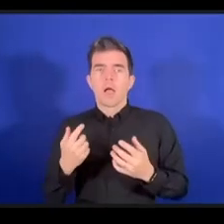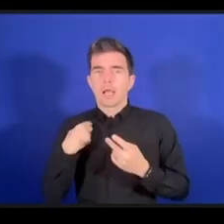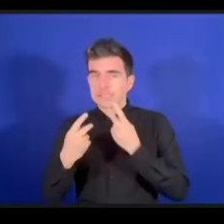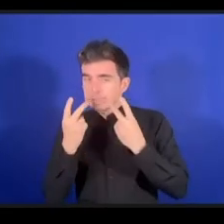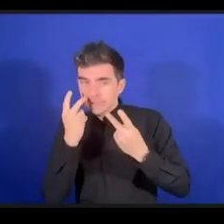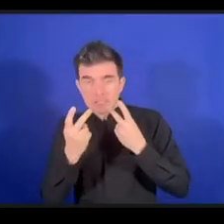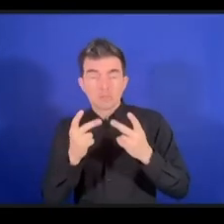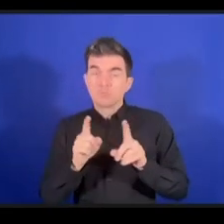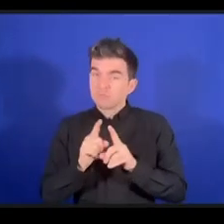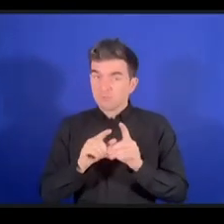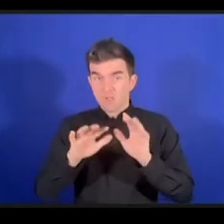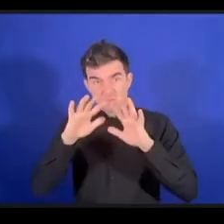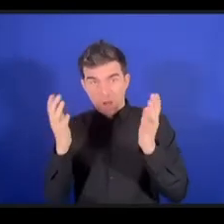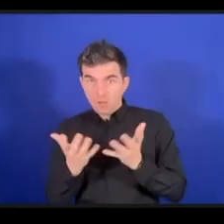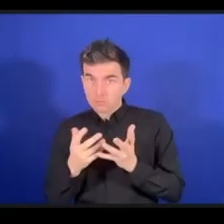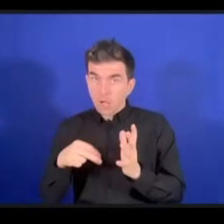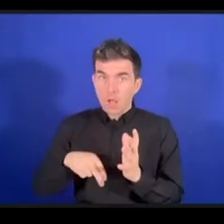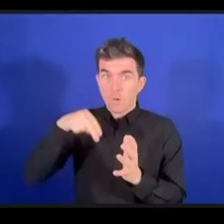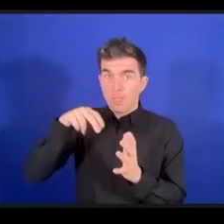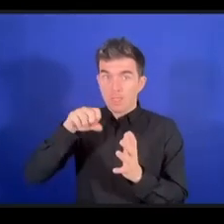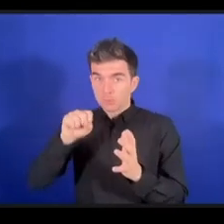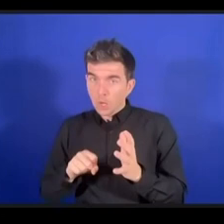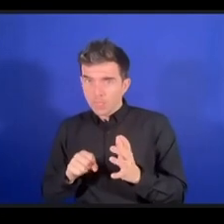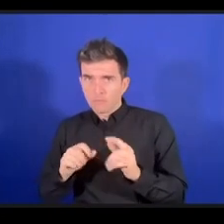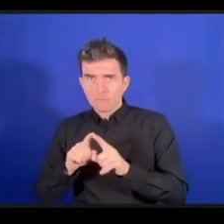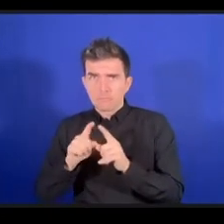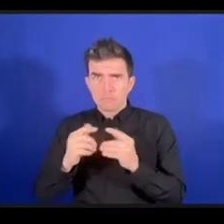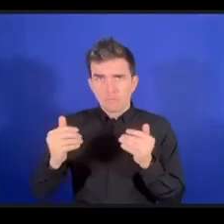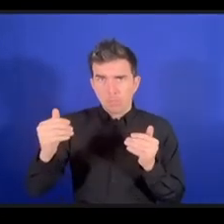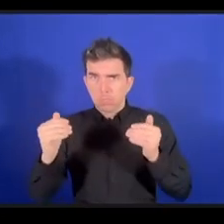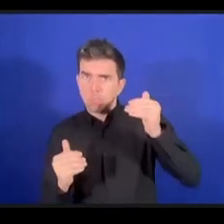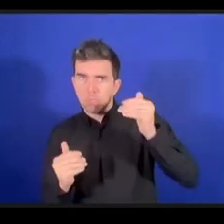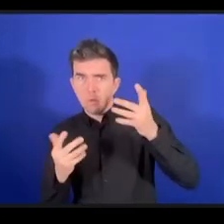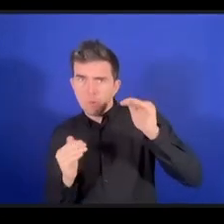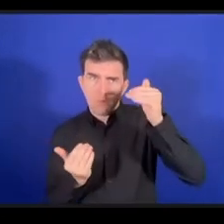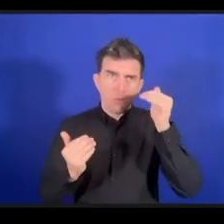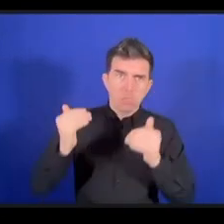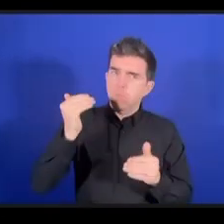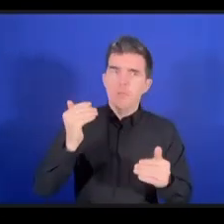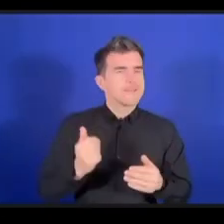比如说在北方就有的这样的鸿沟。